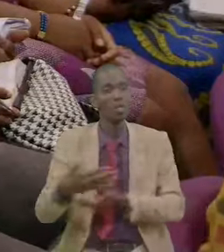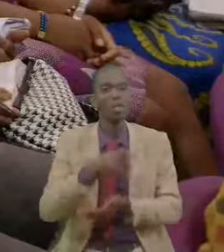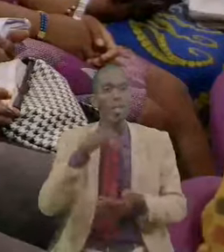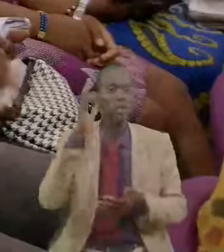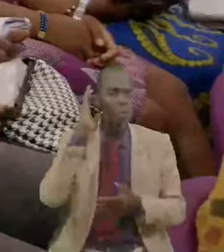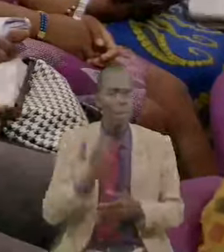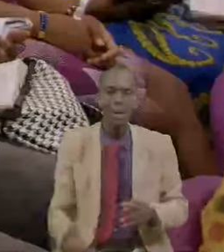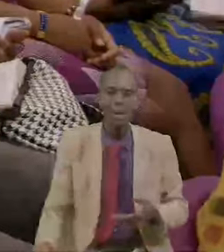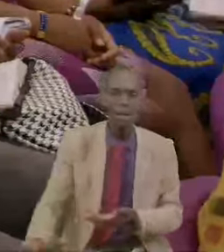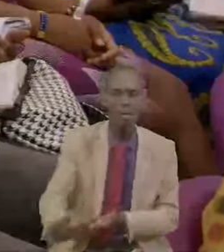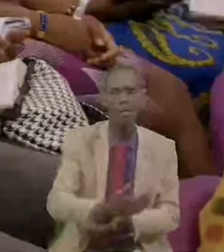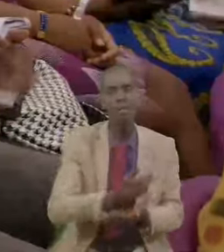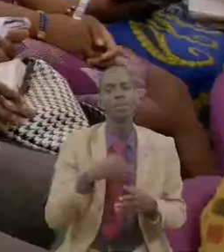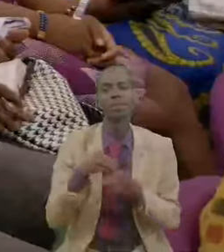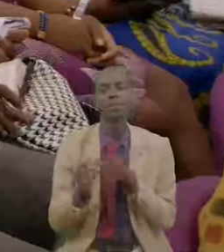allez attraper.